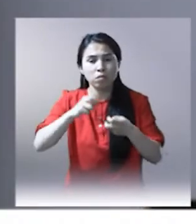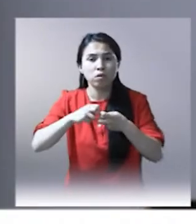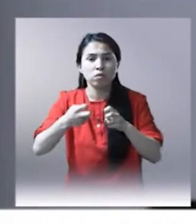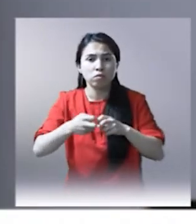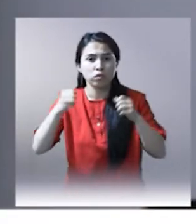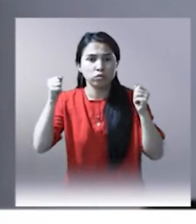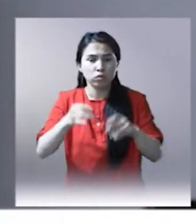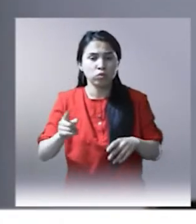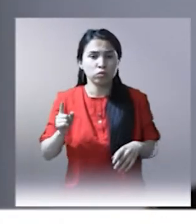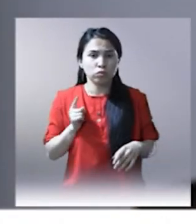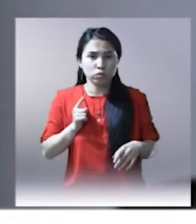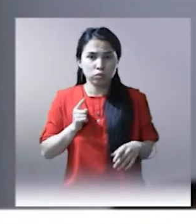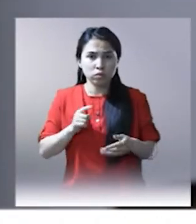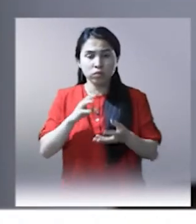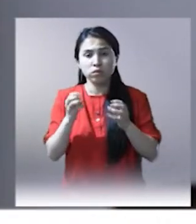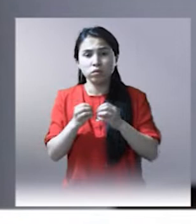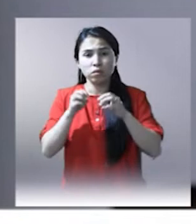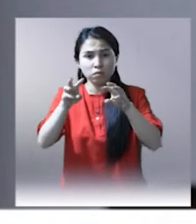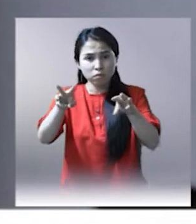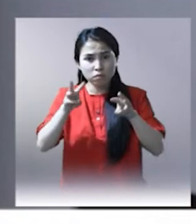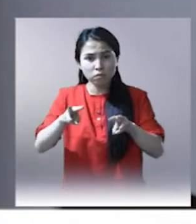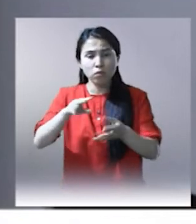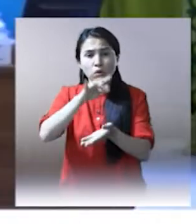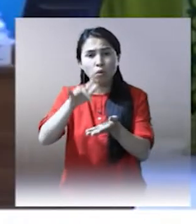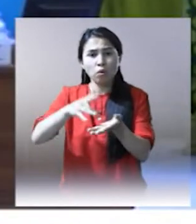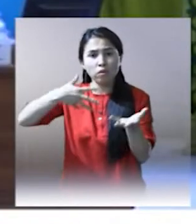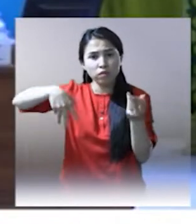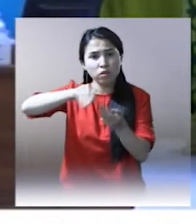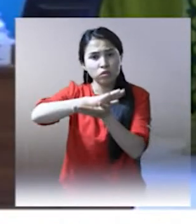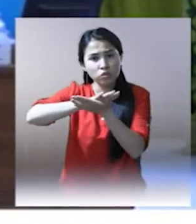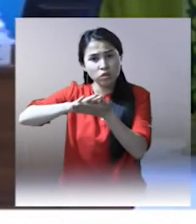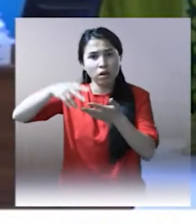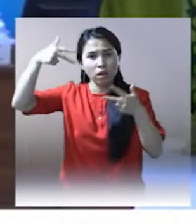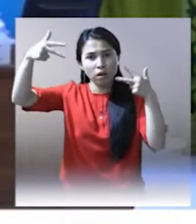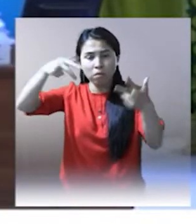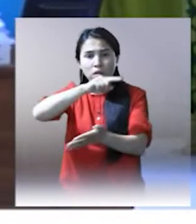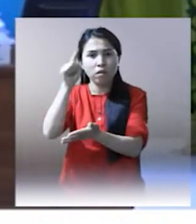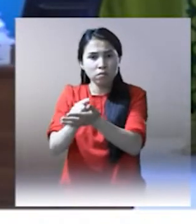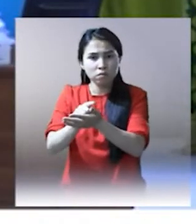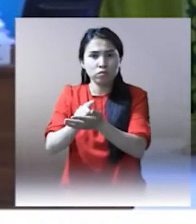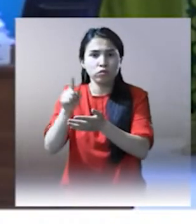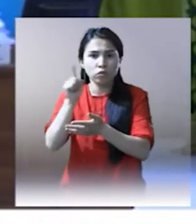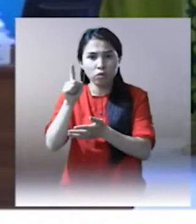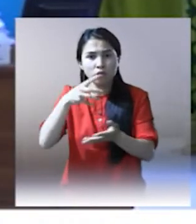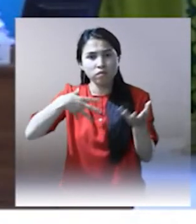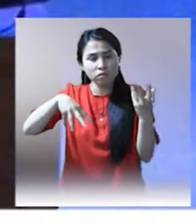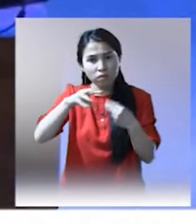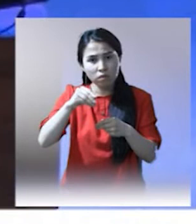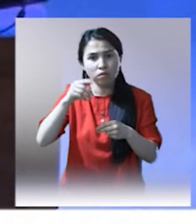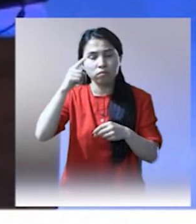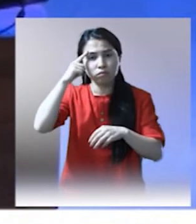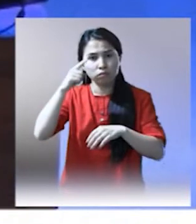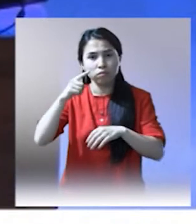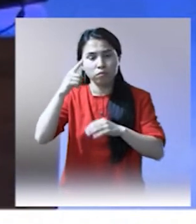ашып берулерін өтінді. Сонымен қатар қала тазалығы мен тәртібін бақылайтын камералар орнатылуы тиіс деп те өз ойларын жеткізді. Жиын